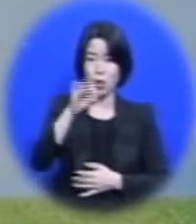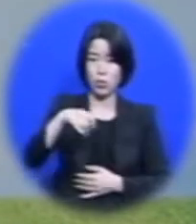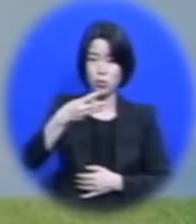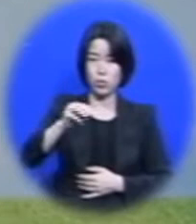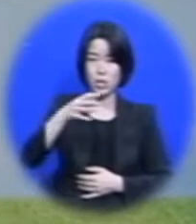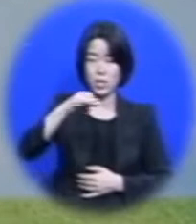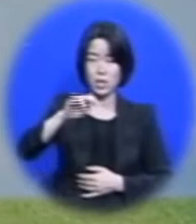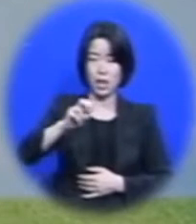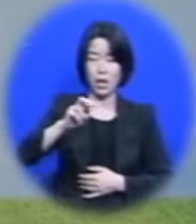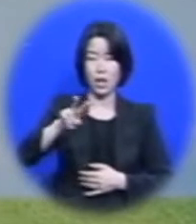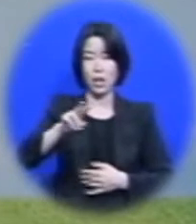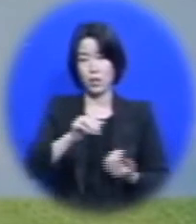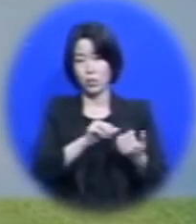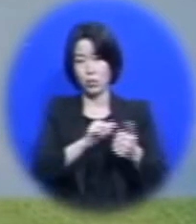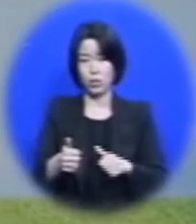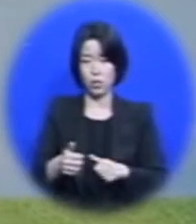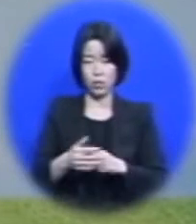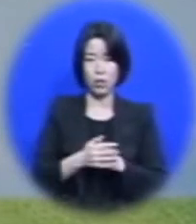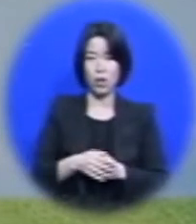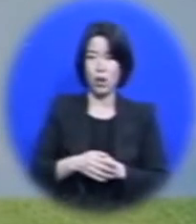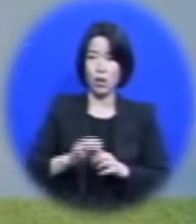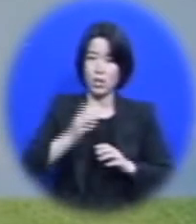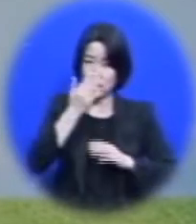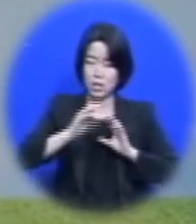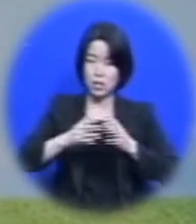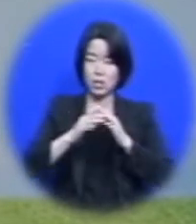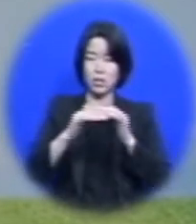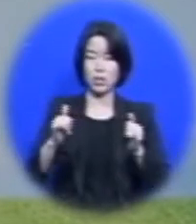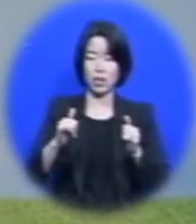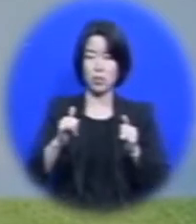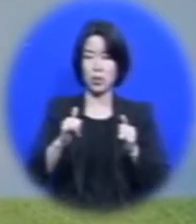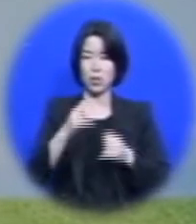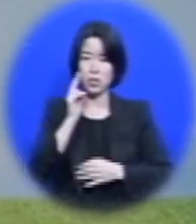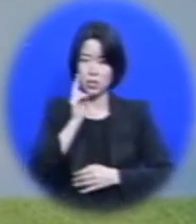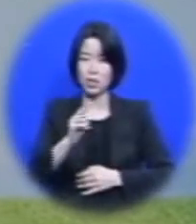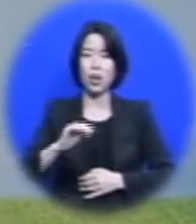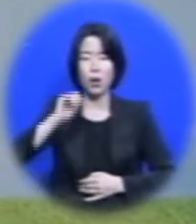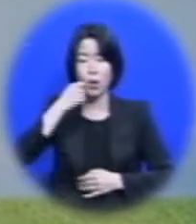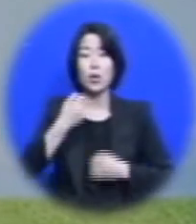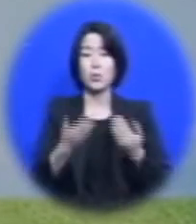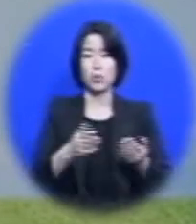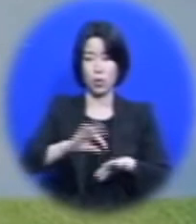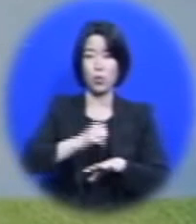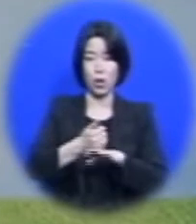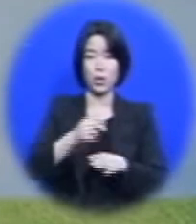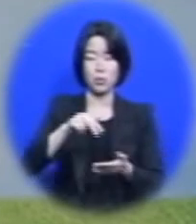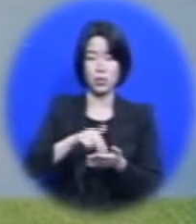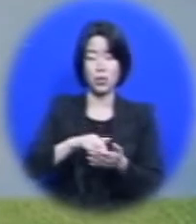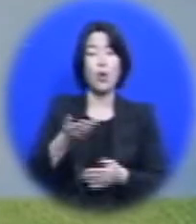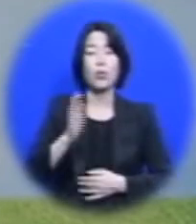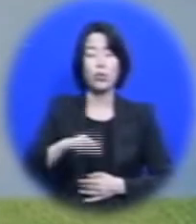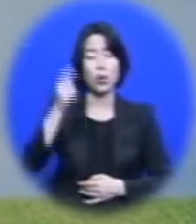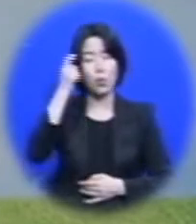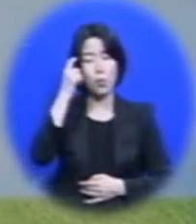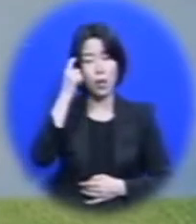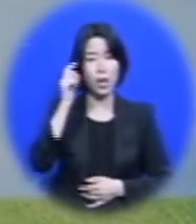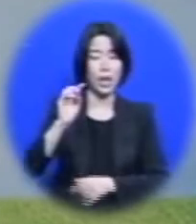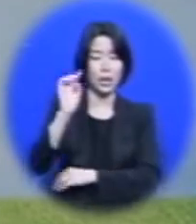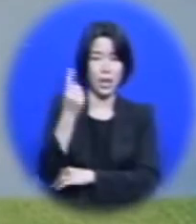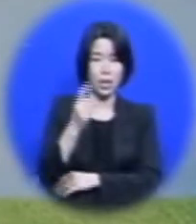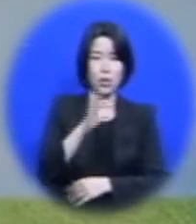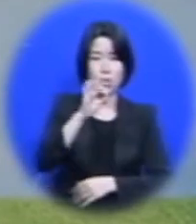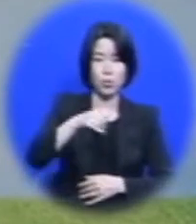이스라엘 백성들에게 심각한 어려움을 준 거죠, 왕으로서. 그런데 왜 다윗은 우리아에게 죄를